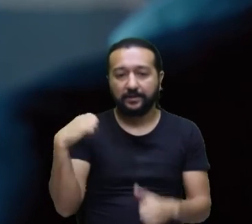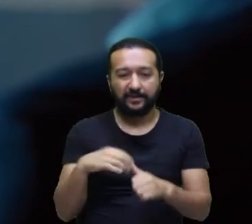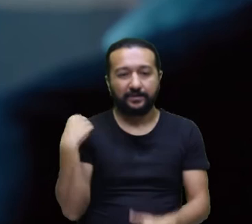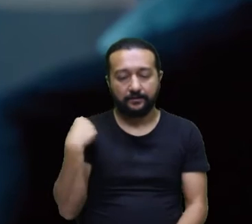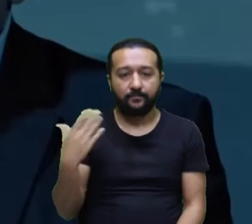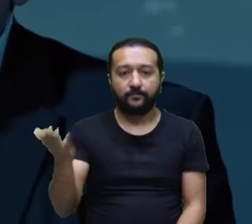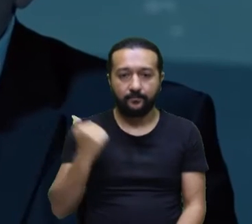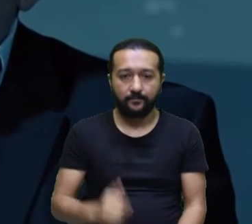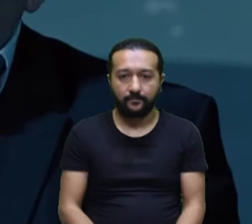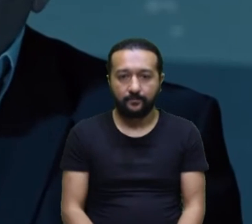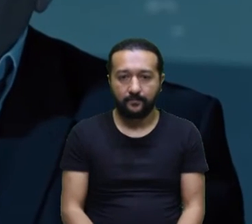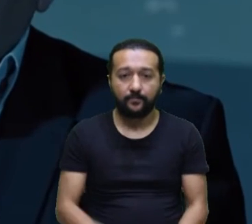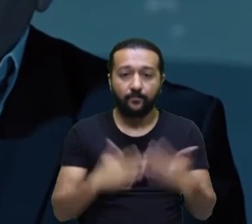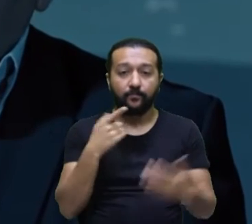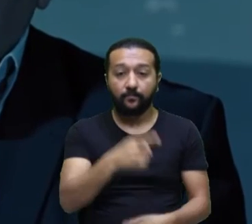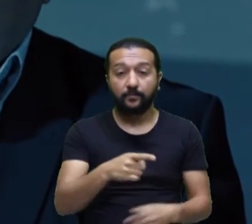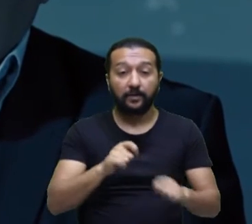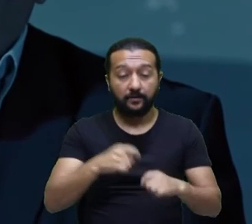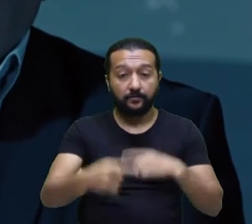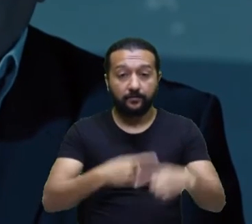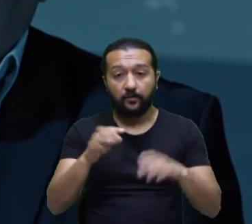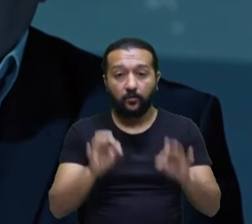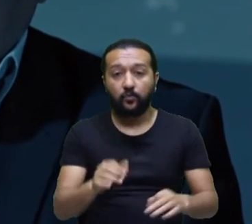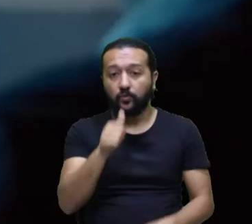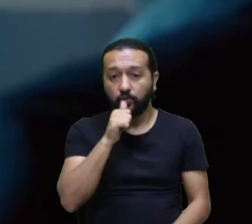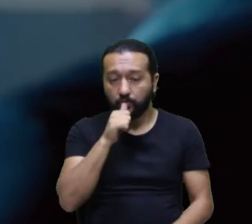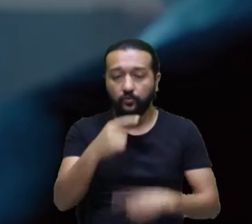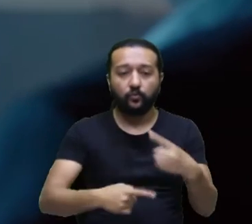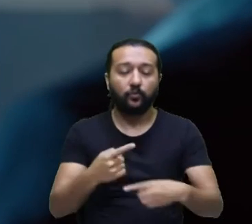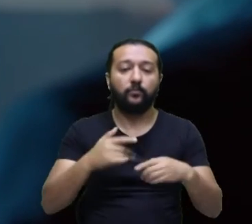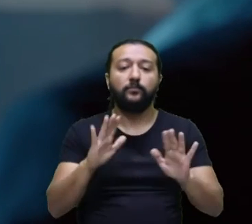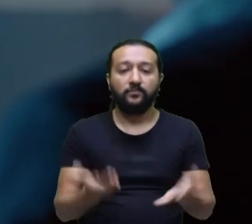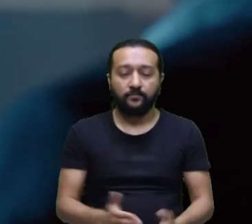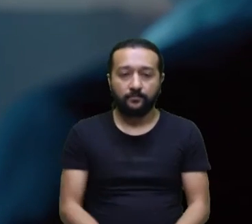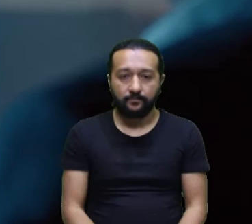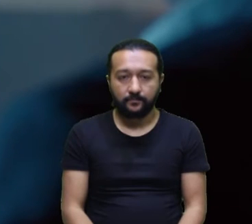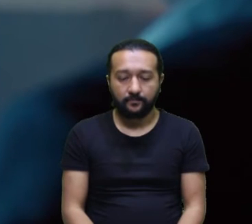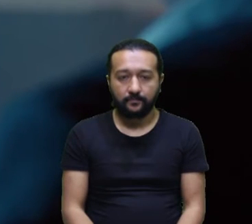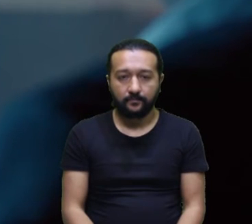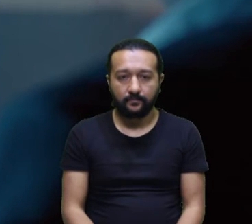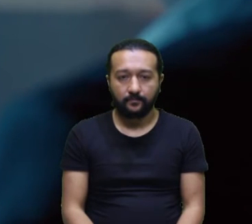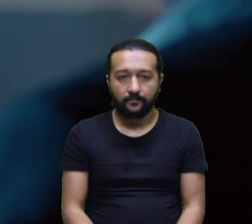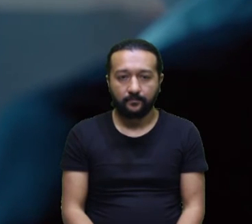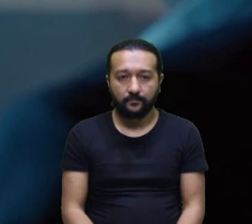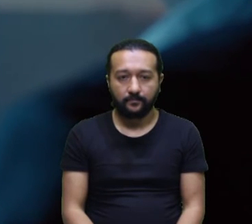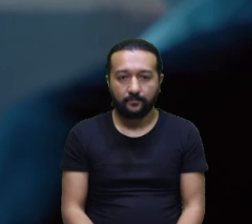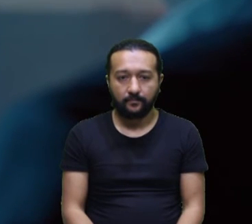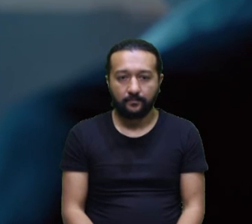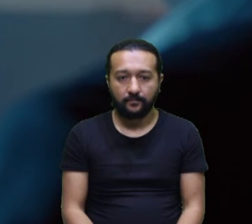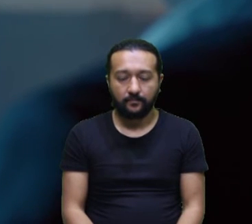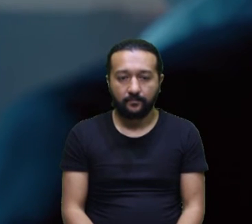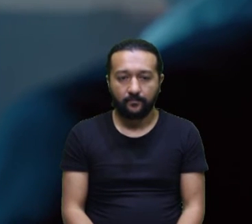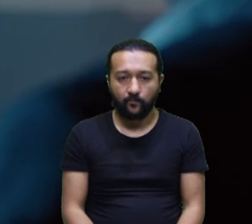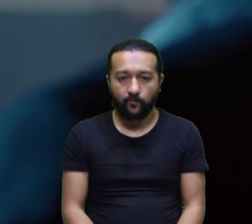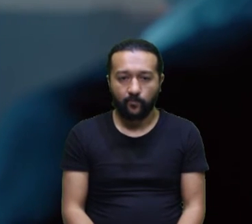getirilecek. Ama bu çark öyle suyla dönmüyor. Ariel kasıldı. İçinde parmaklıklı hücre olan geniş